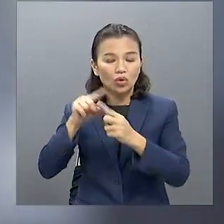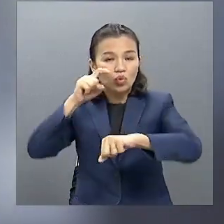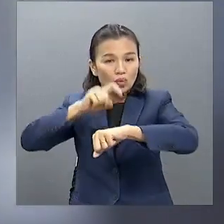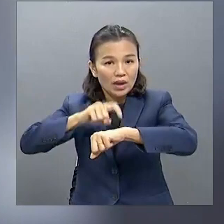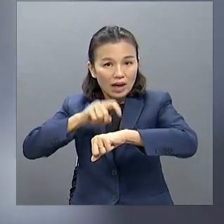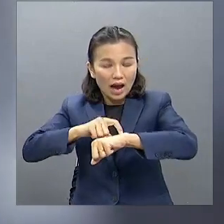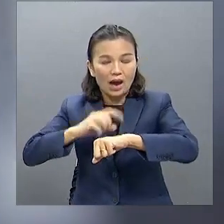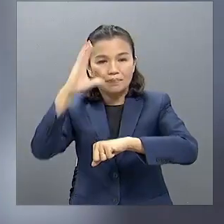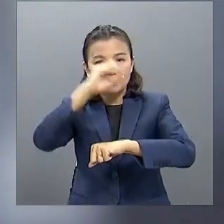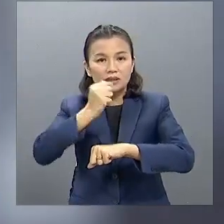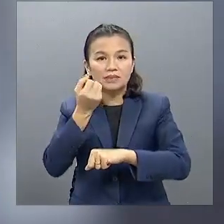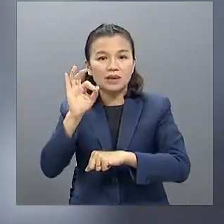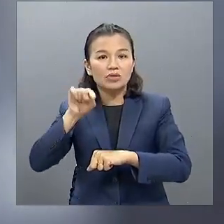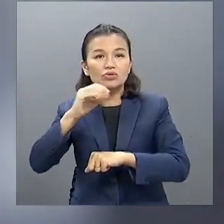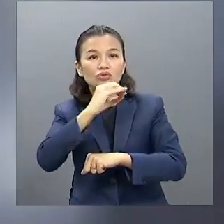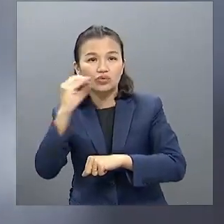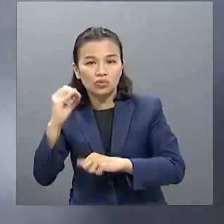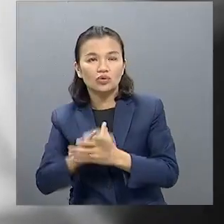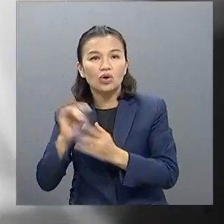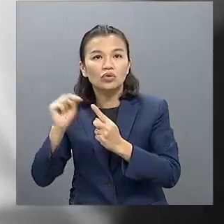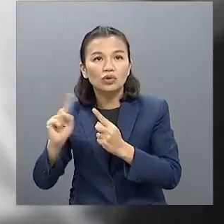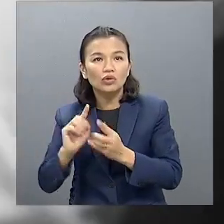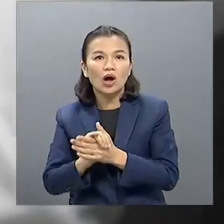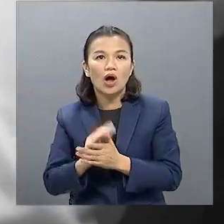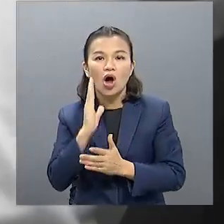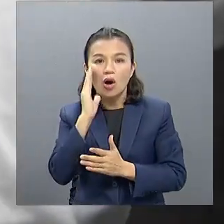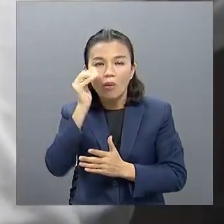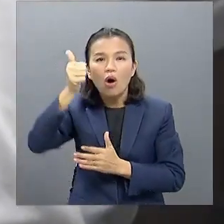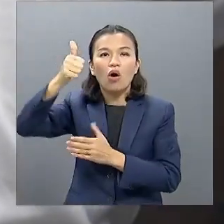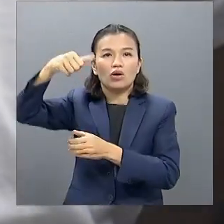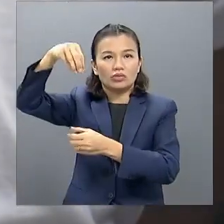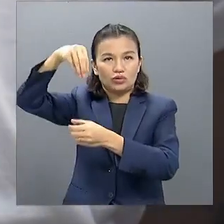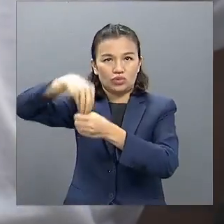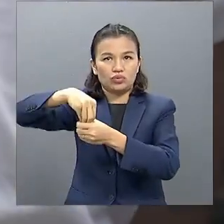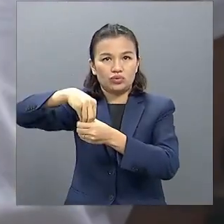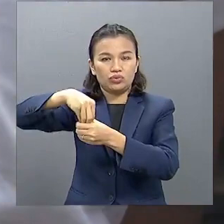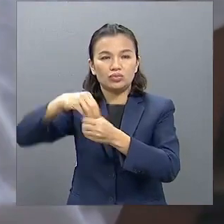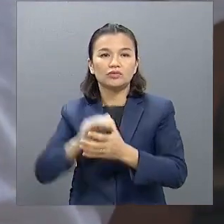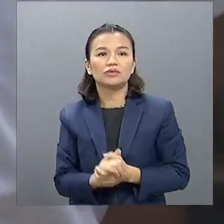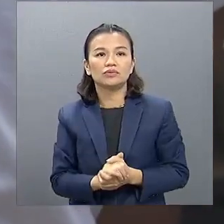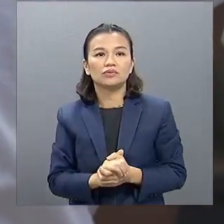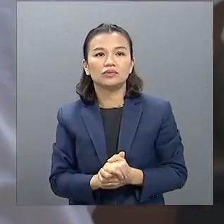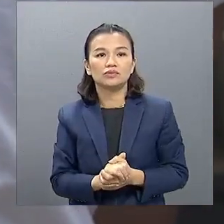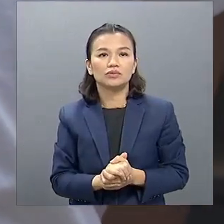เราก็เลยใช้ชื่อว่าพ่อยังอยู ่แม้ว่าจะเศร้าแค่ไหนใ